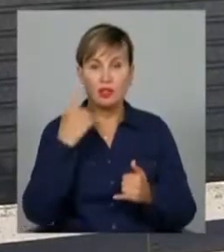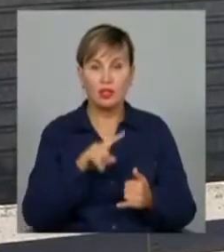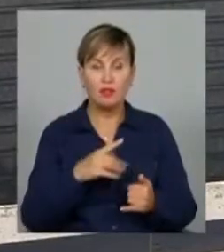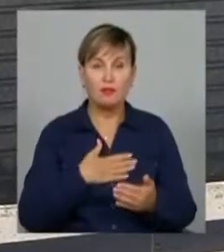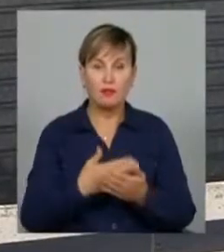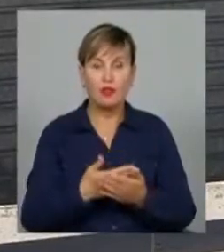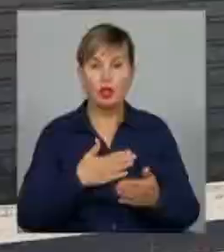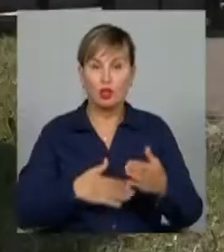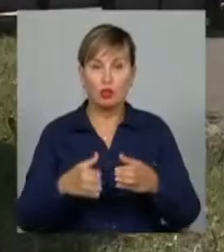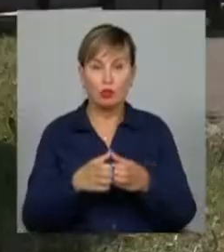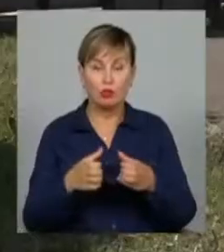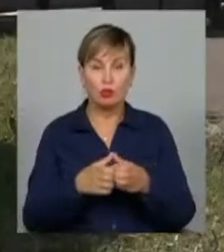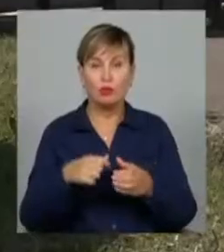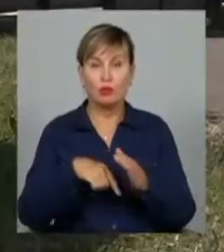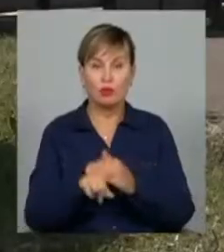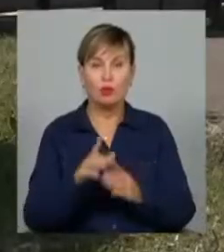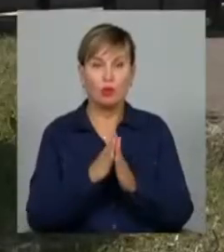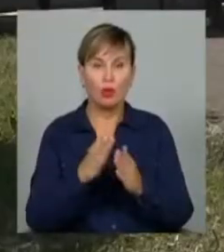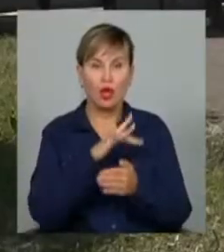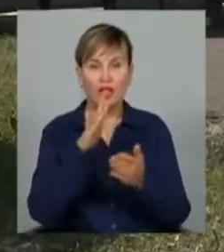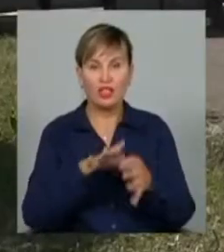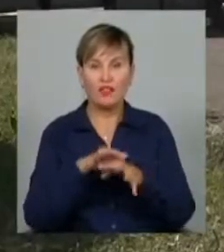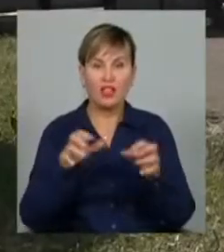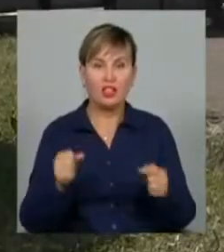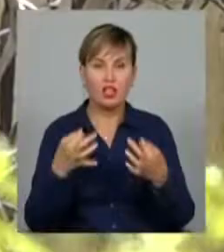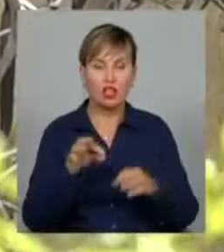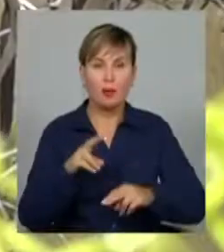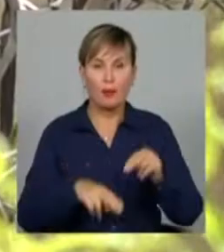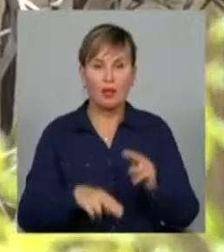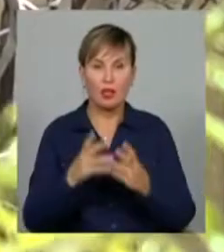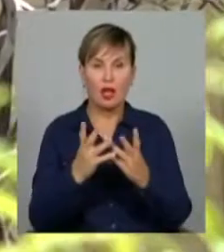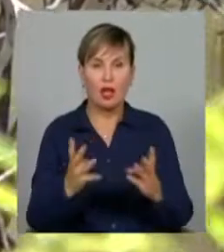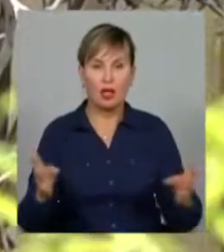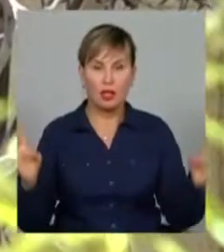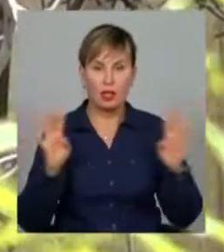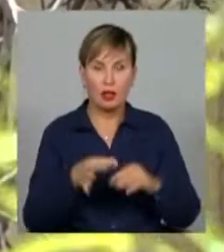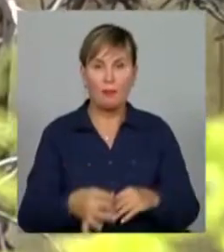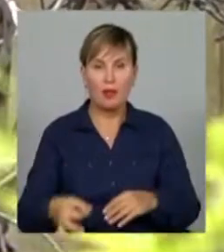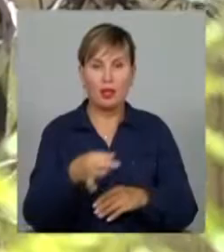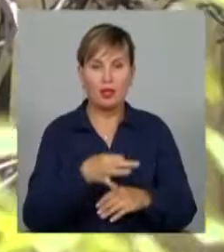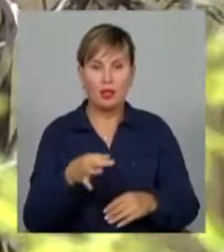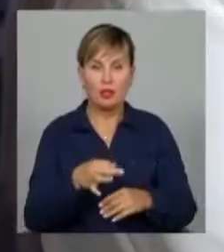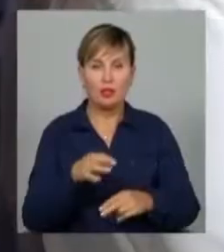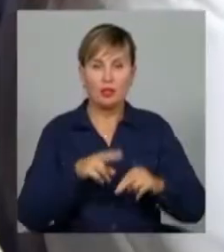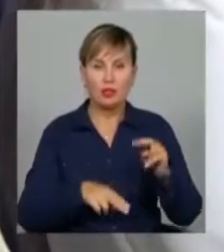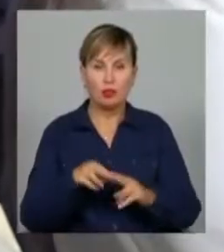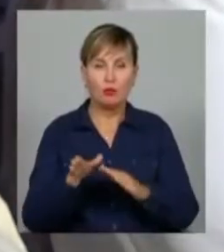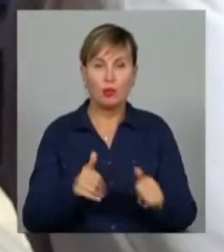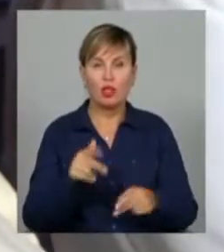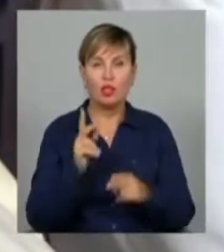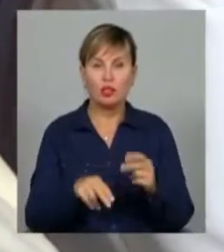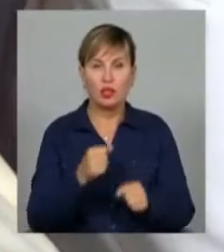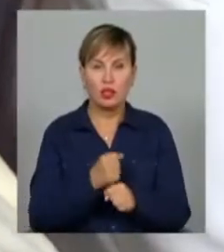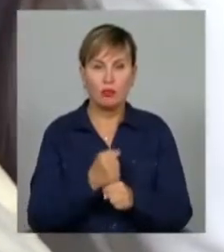группа ратующихся председателя просит городские власти разрешить построить ограждение по периметру микрорайона. Ведь застройщик после окончания